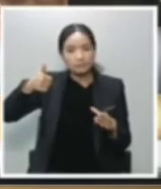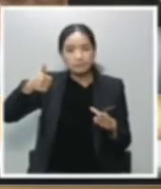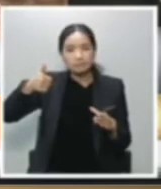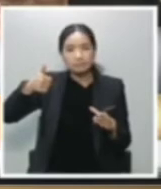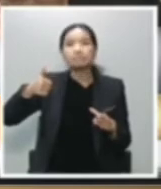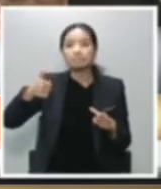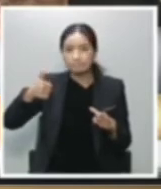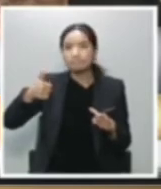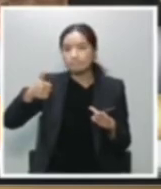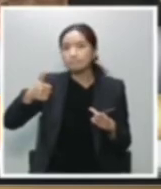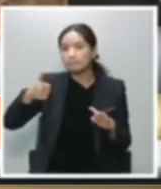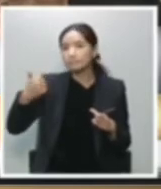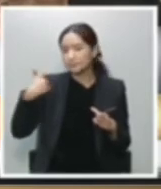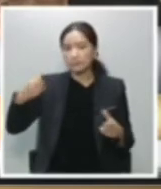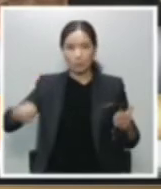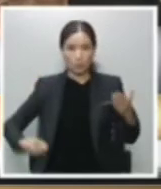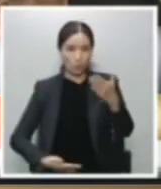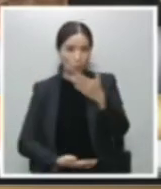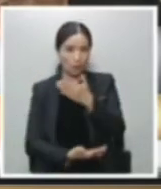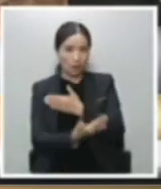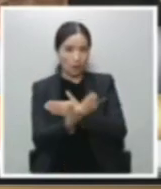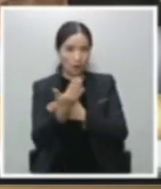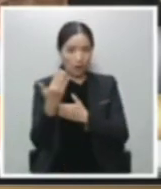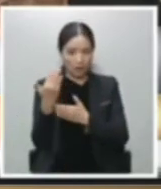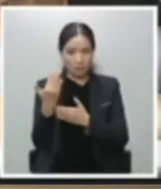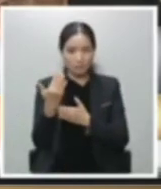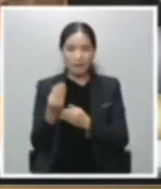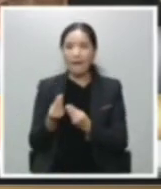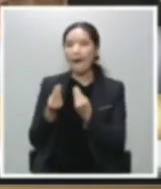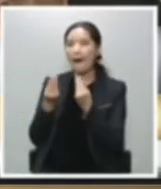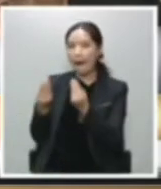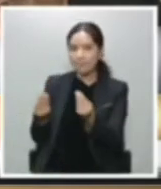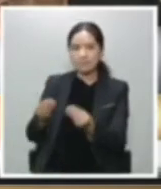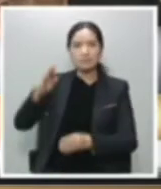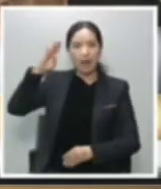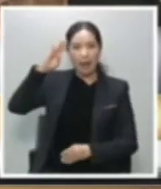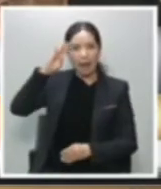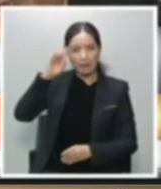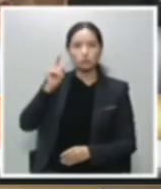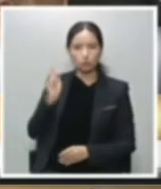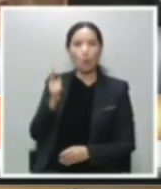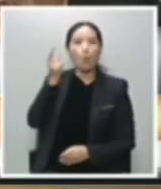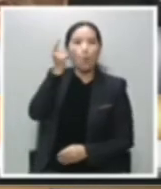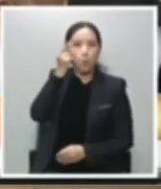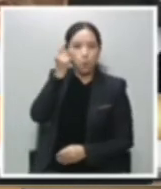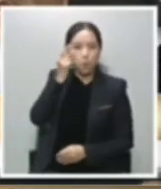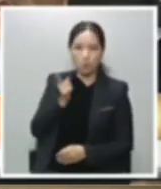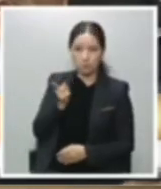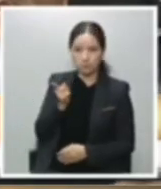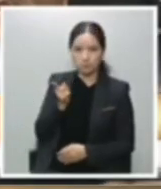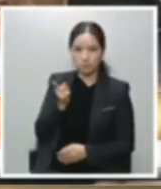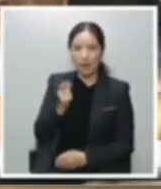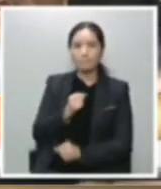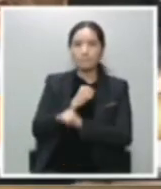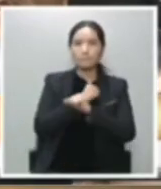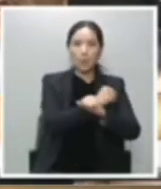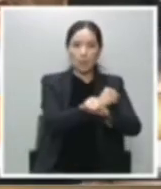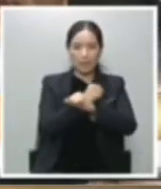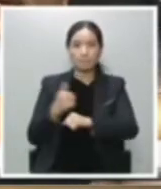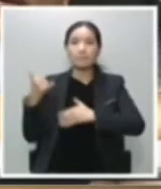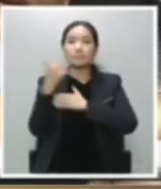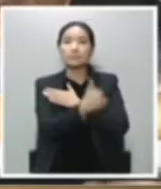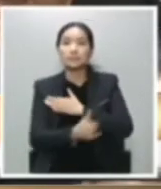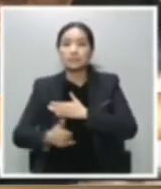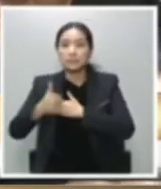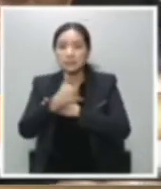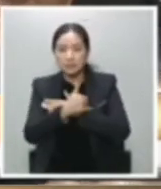เราจะมีโอกาสได้ทำให้ทหารเนี่ยนะครับได้รับรู้นะครับว่าการป้องกันประเทศนั้นมันไ